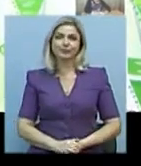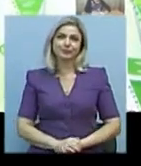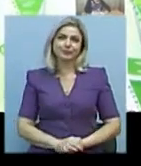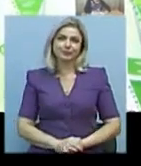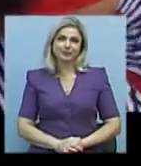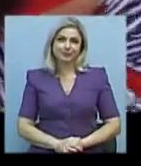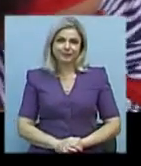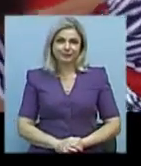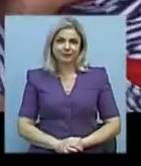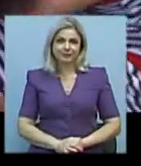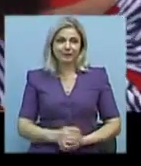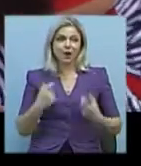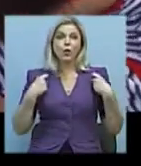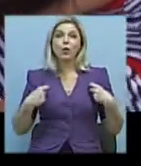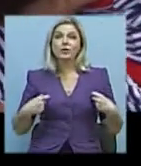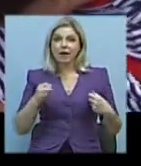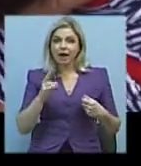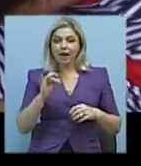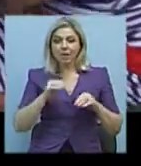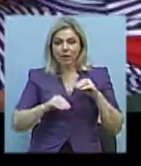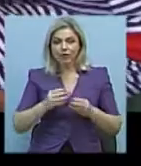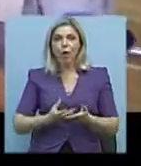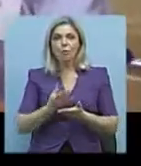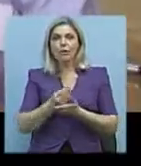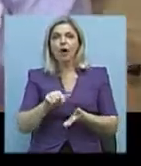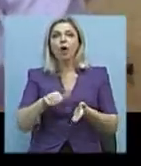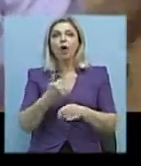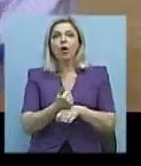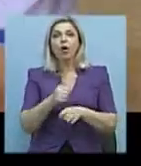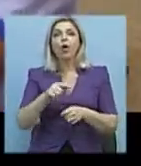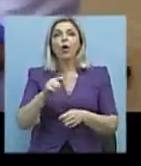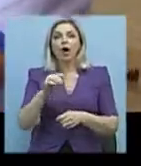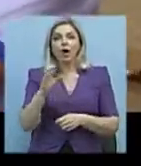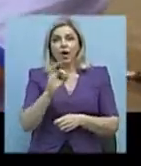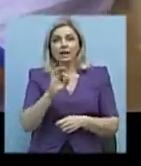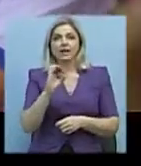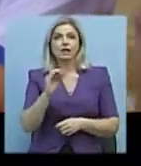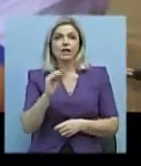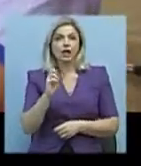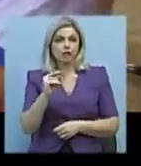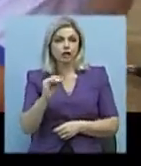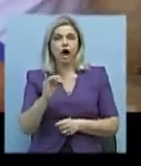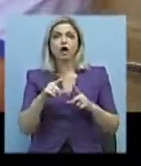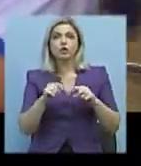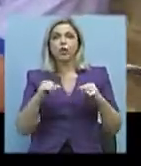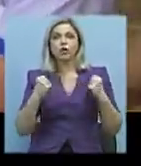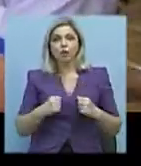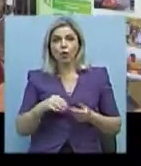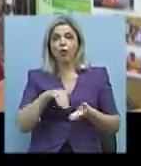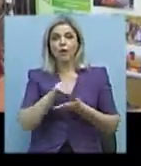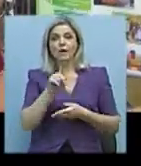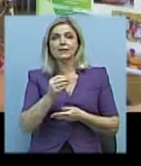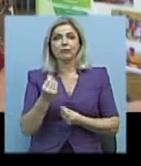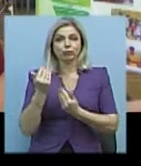нам дуже приємно. Рюкзаки та їх вміст оплатив міський голова Олександр Сянкевич, а шкільну та спортивну форму придбали за кошти з